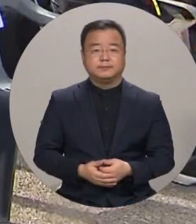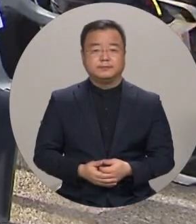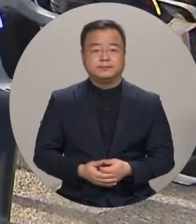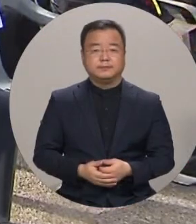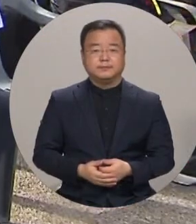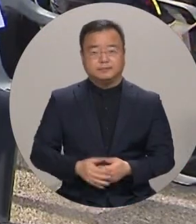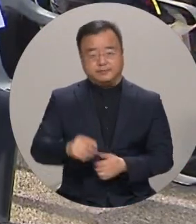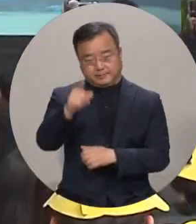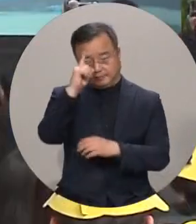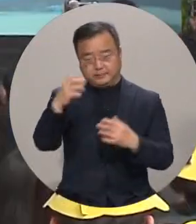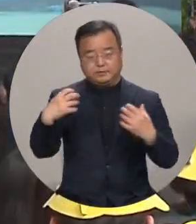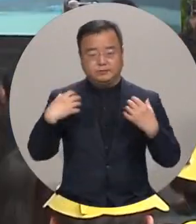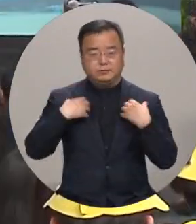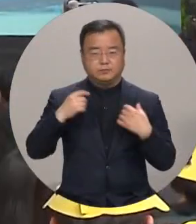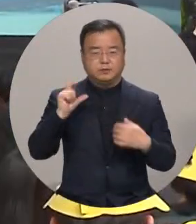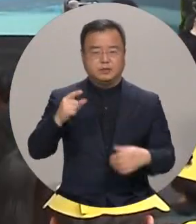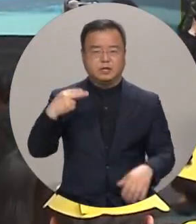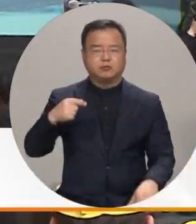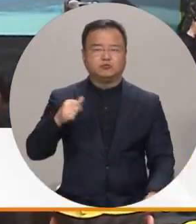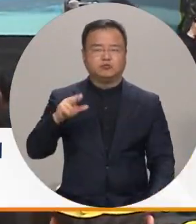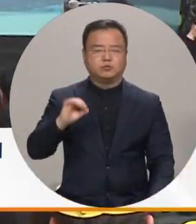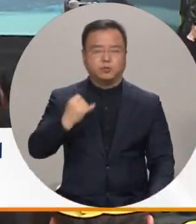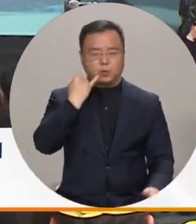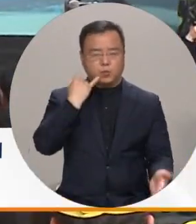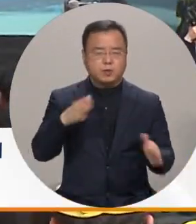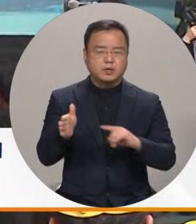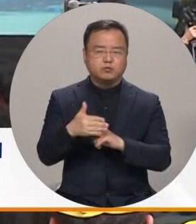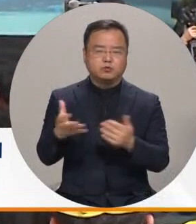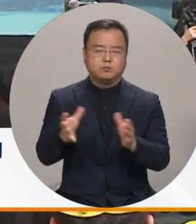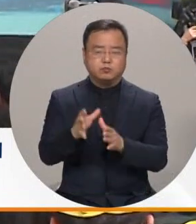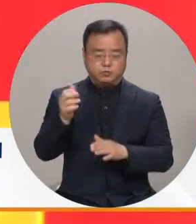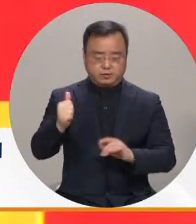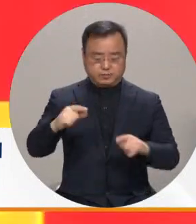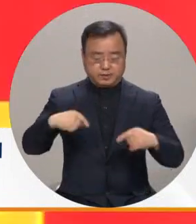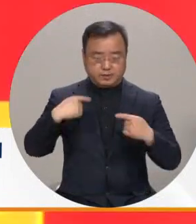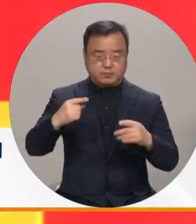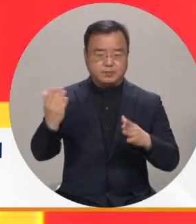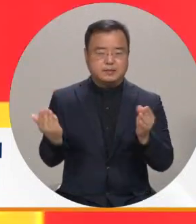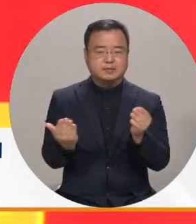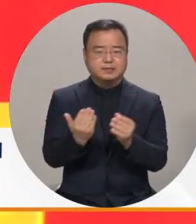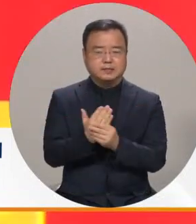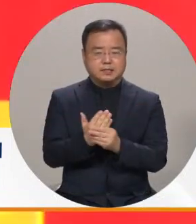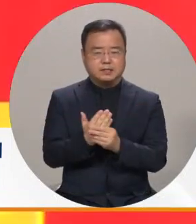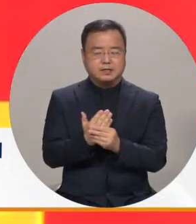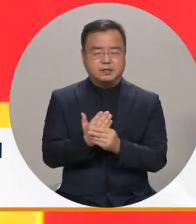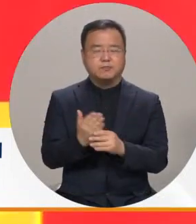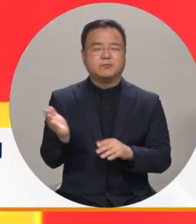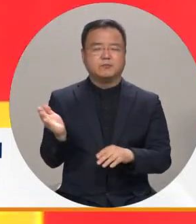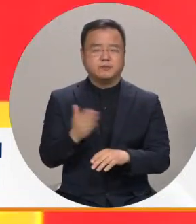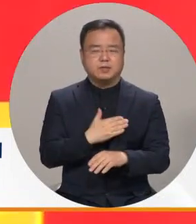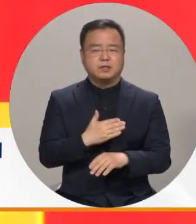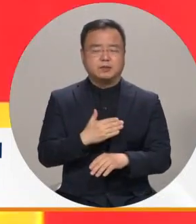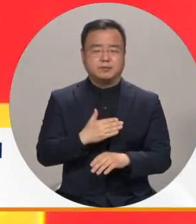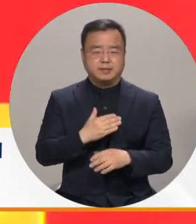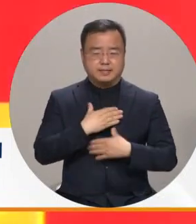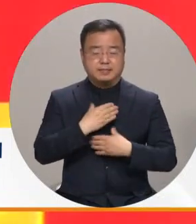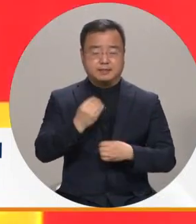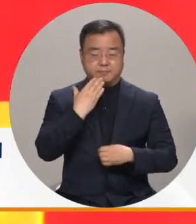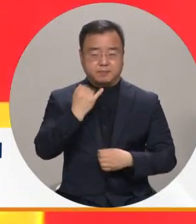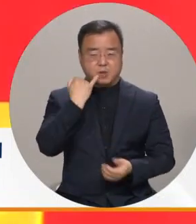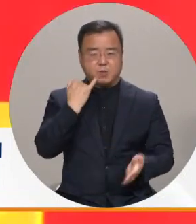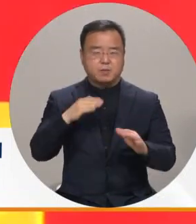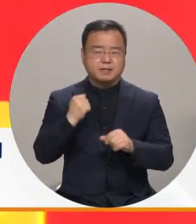네, 정부에서는 강두영 해양수산부 장관이 참석해 재해와 사고로부터 자유로운 바다를 만들기 위해 노력을 기울이고